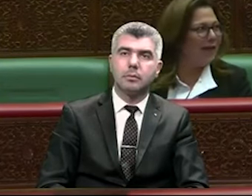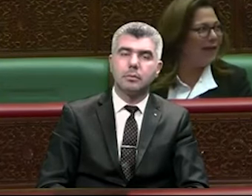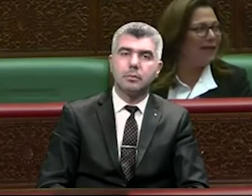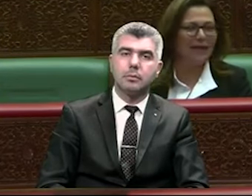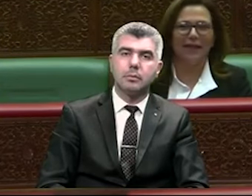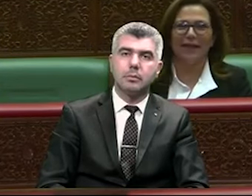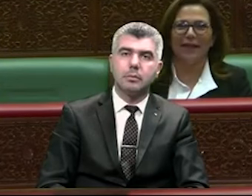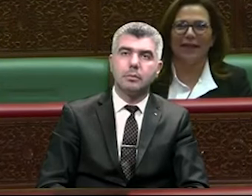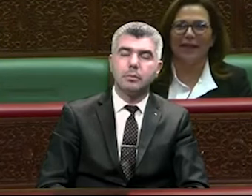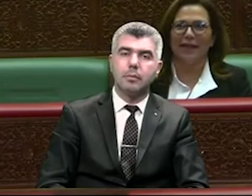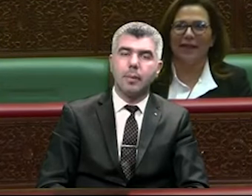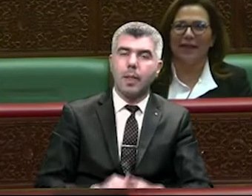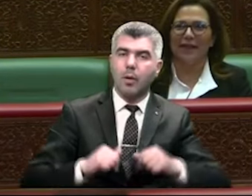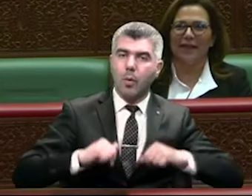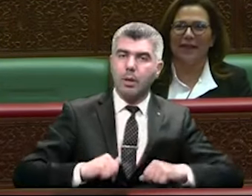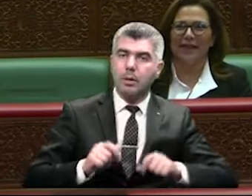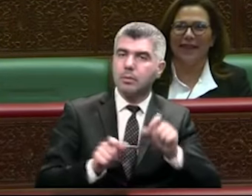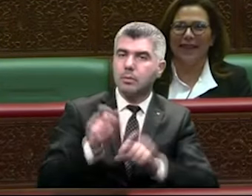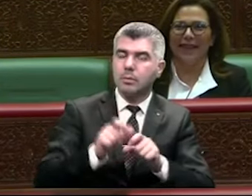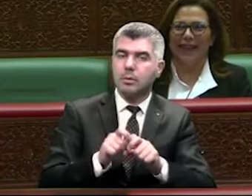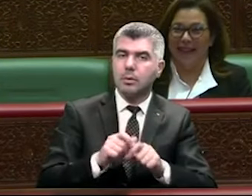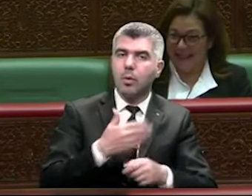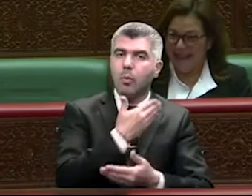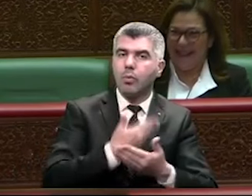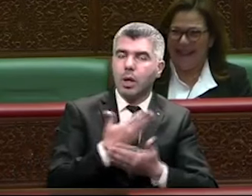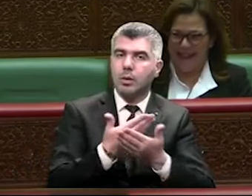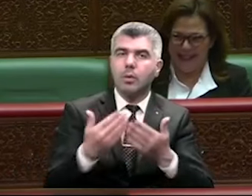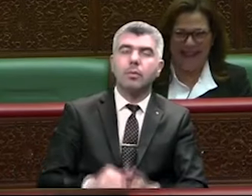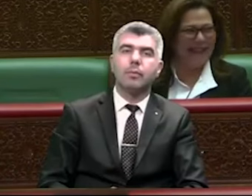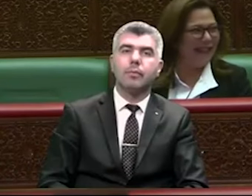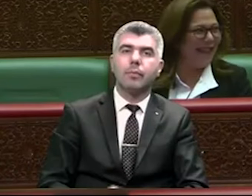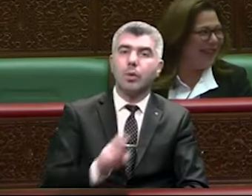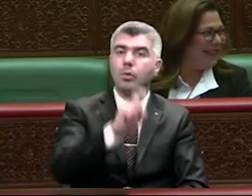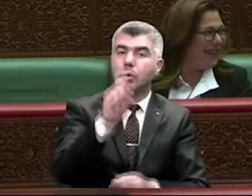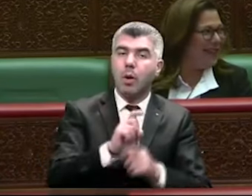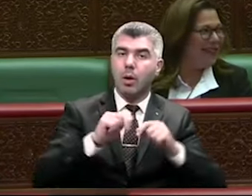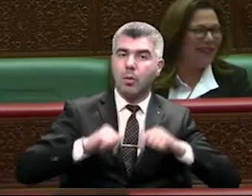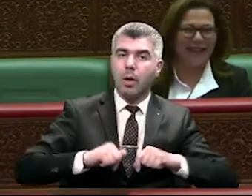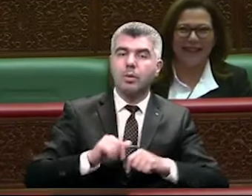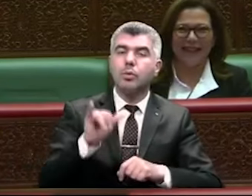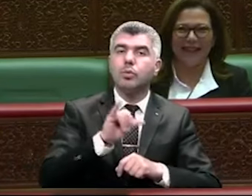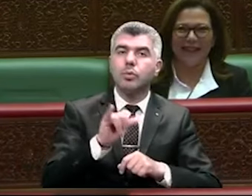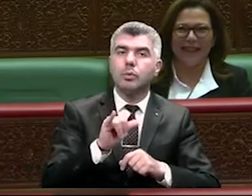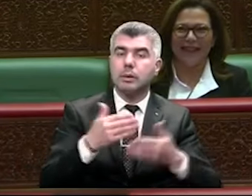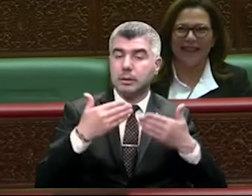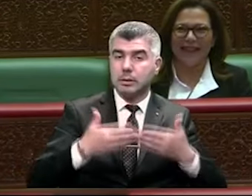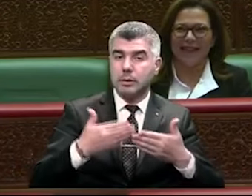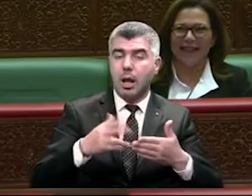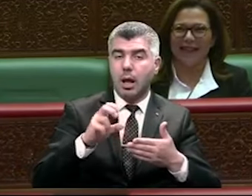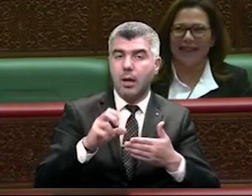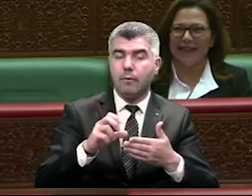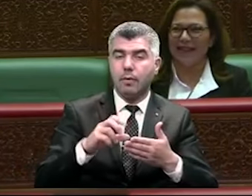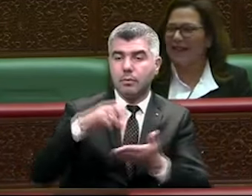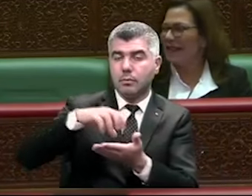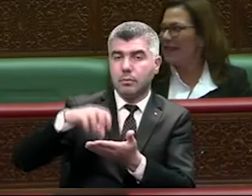السؤال احترم السيده والسادات المستشارين المحترمون نسائلكم السيد الوزير المحترم حول الوضعيه التي تعرفها الاحياء